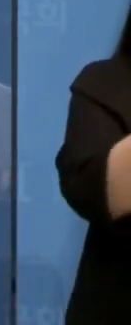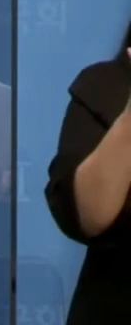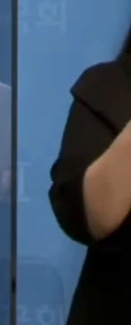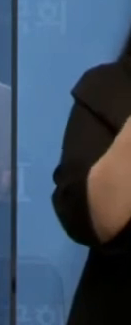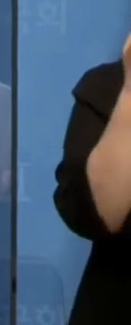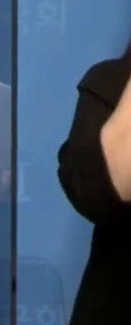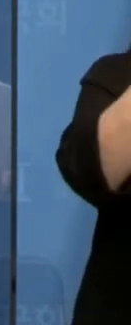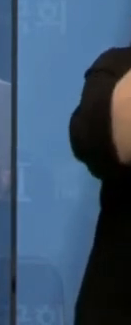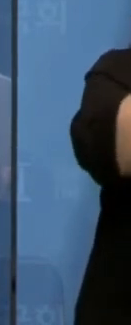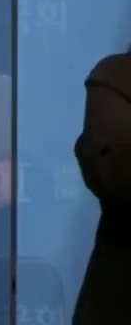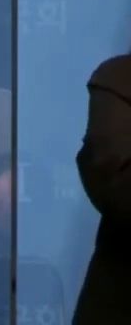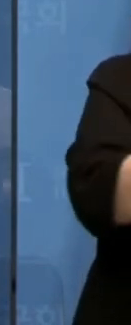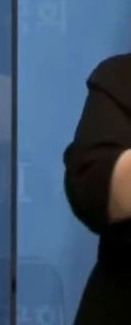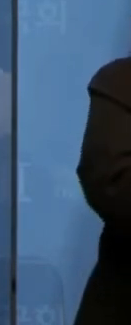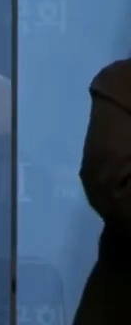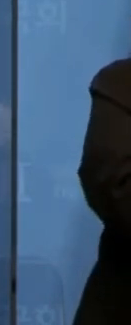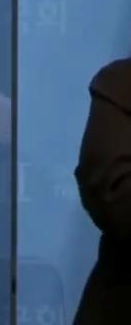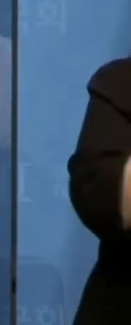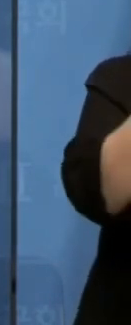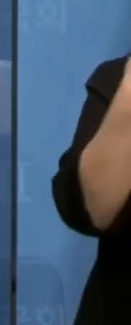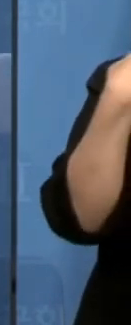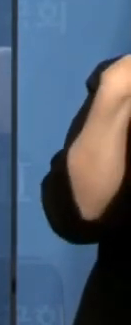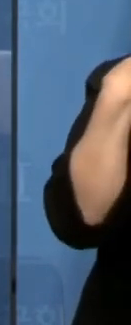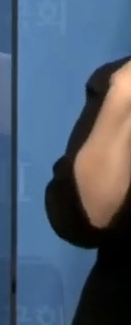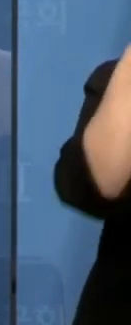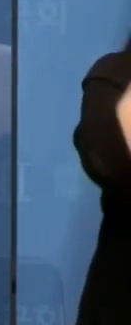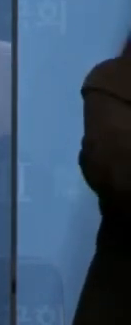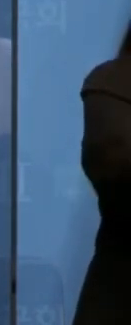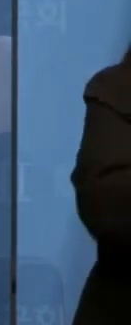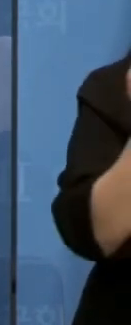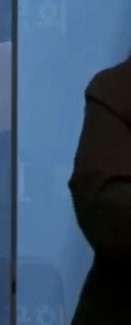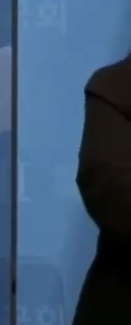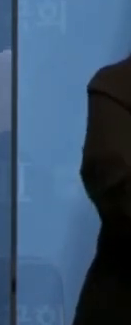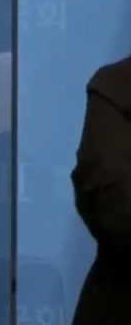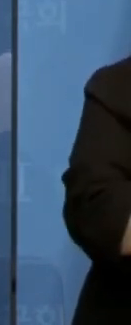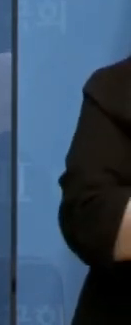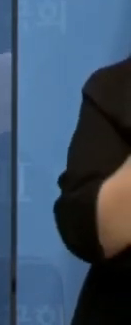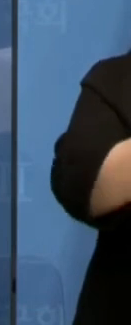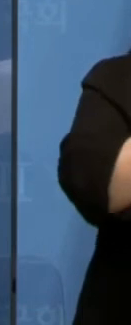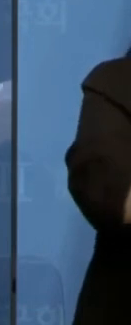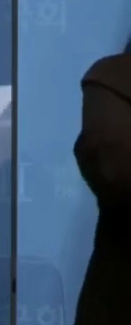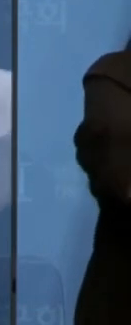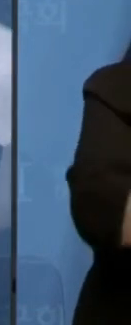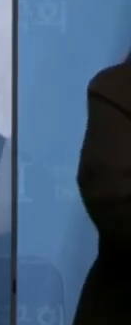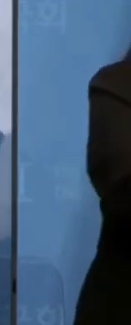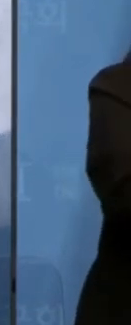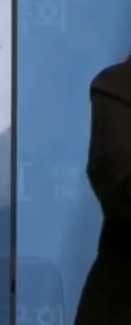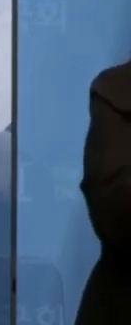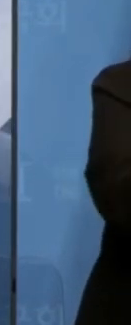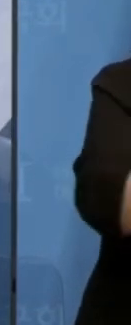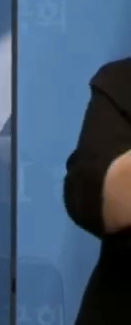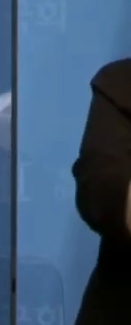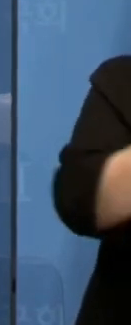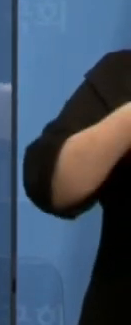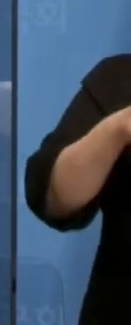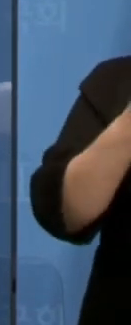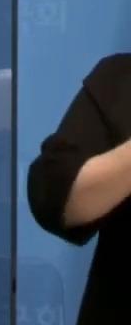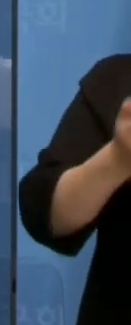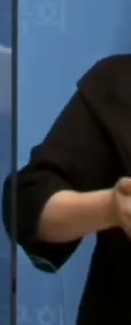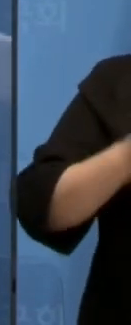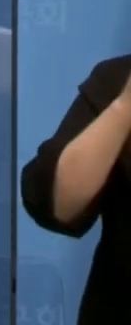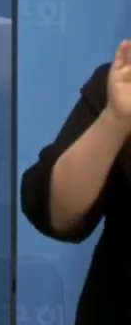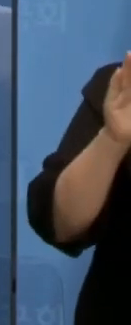조성합니다. 국가가 블록체인 기술의 연구개발을 촉진하고 관련 산업의 발전을 도모하기 위한 정책을